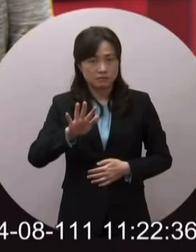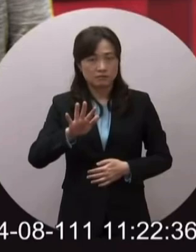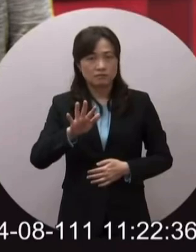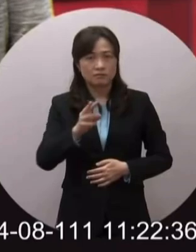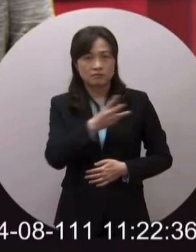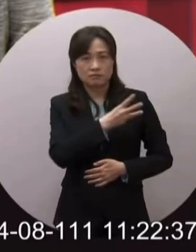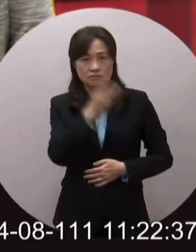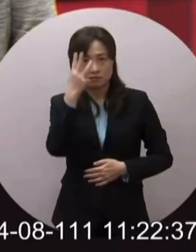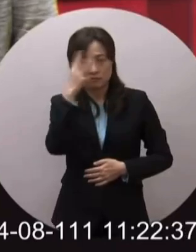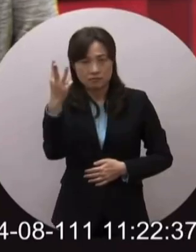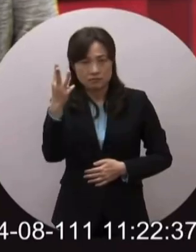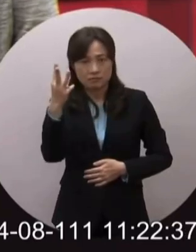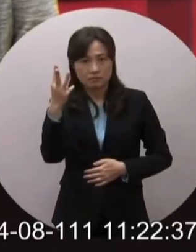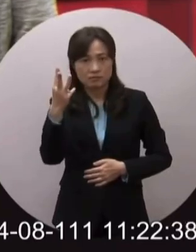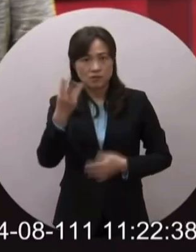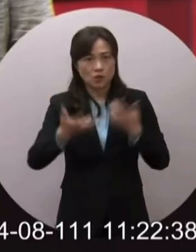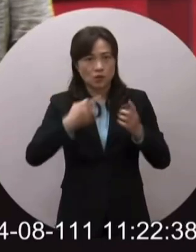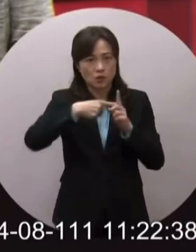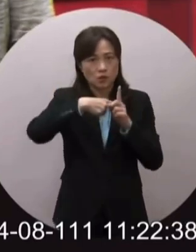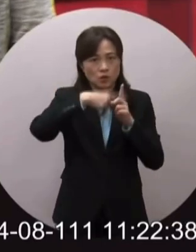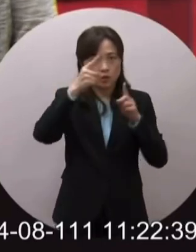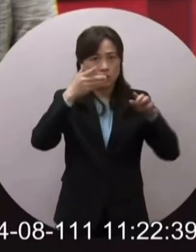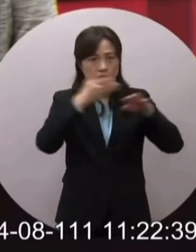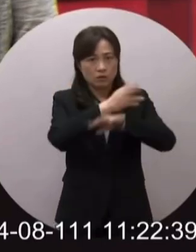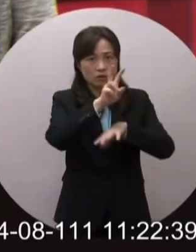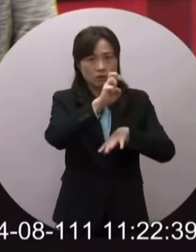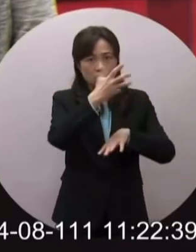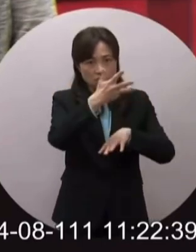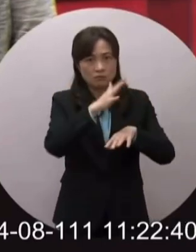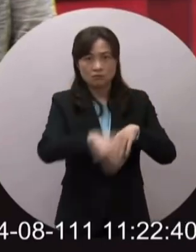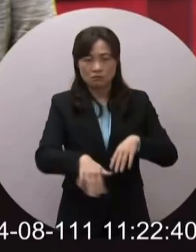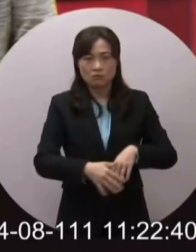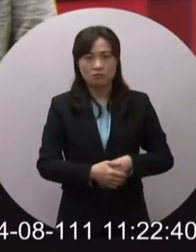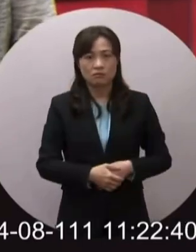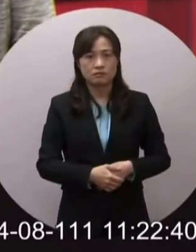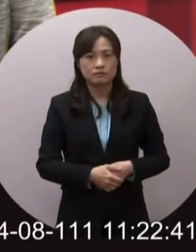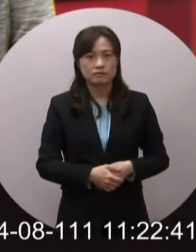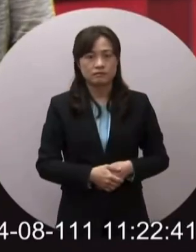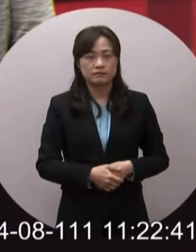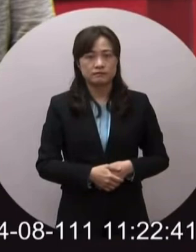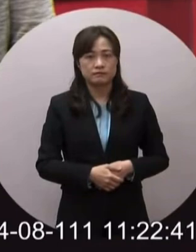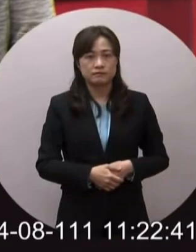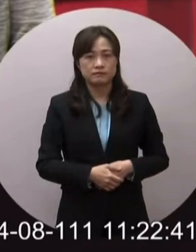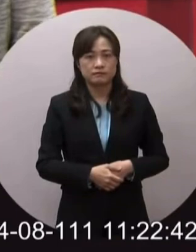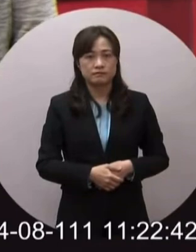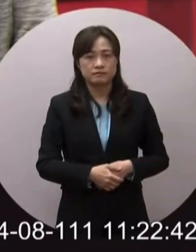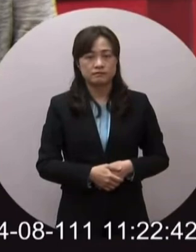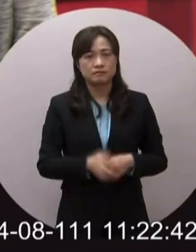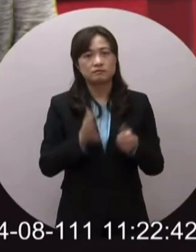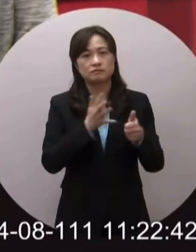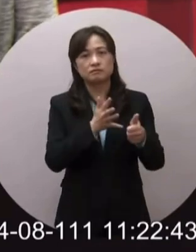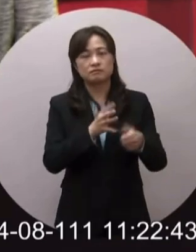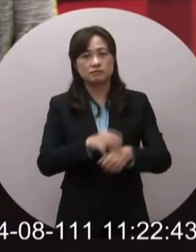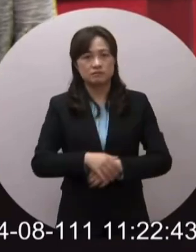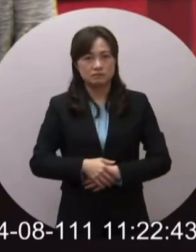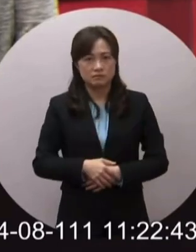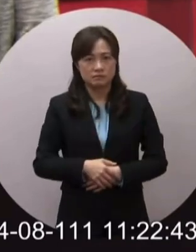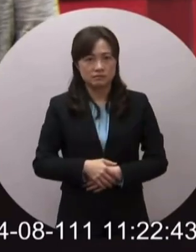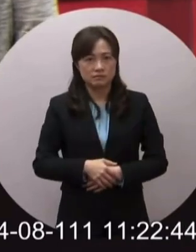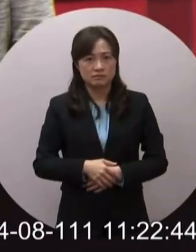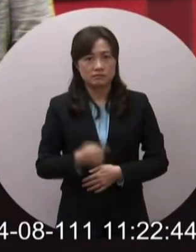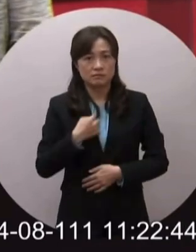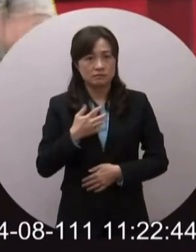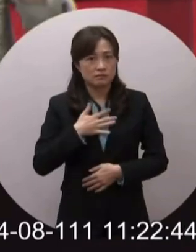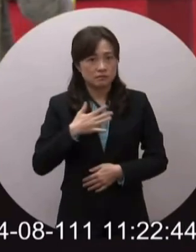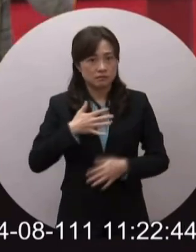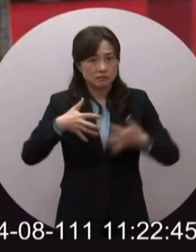温。其实三月就有天气超过了哈，所以呢，请问一下，我知道部长